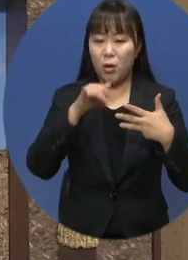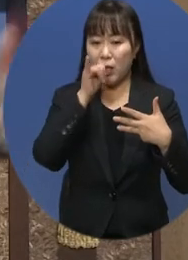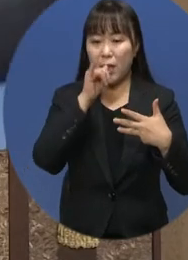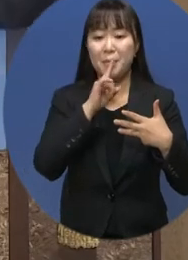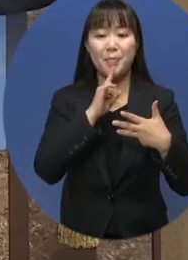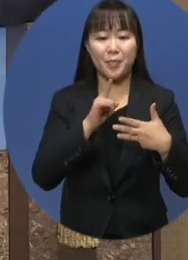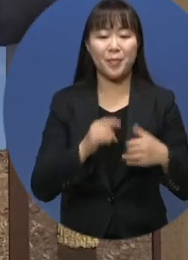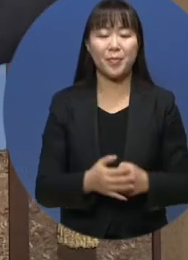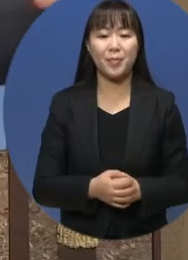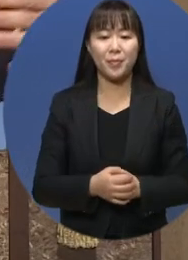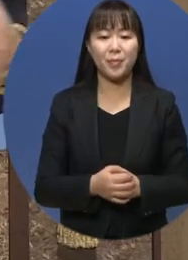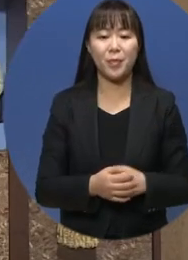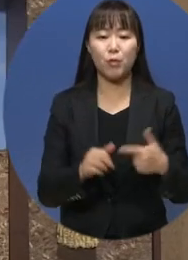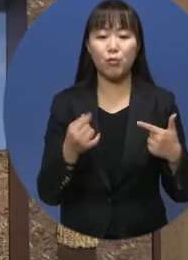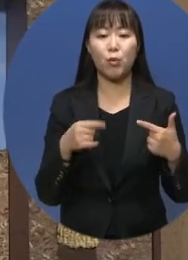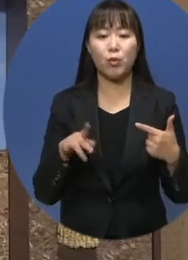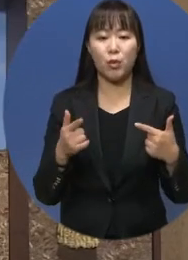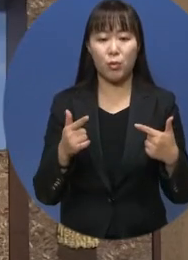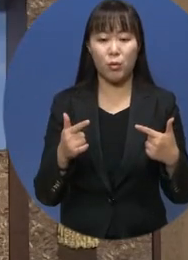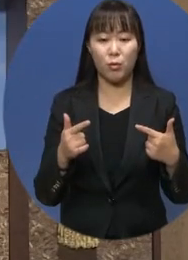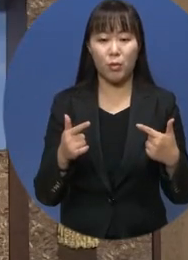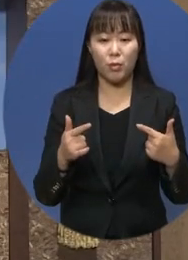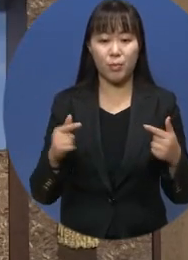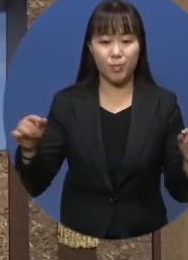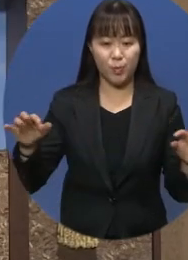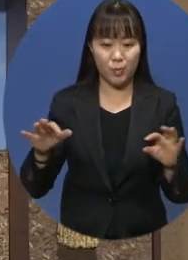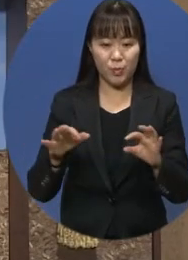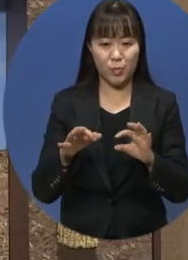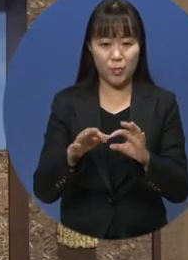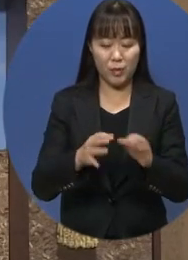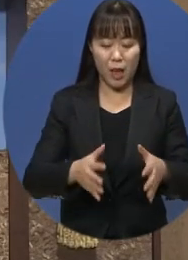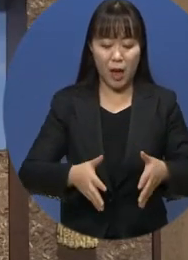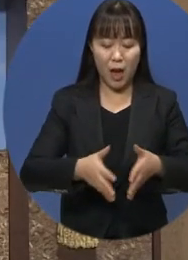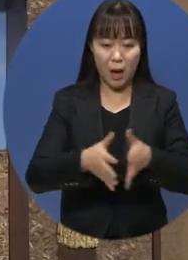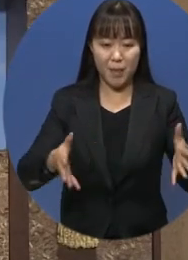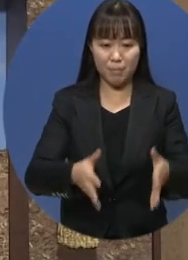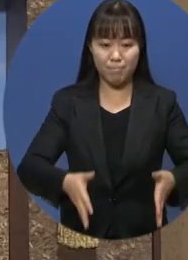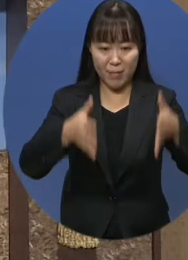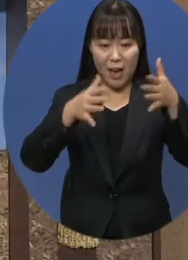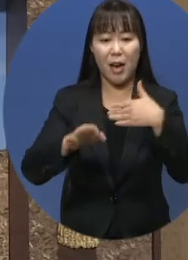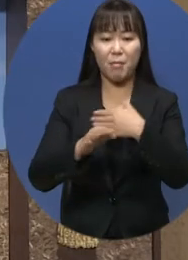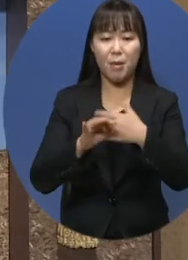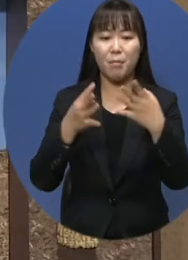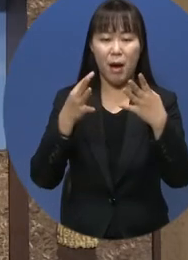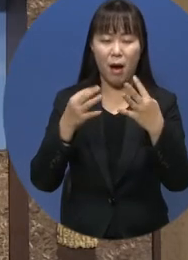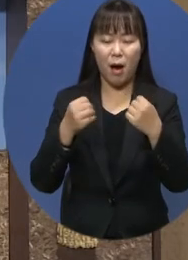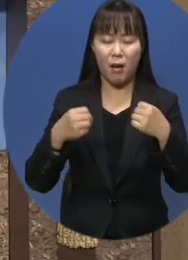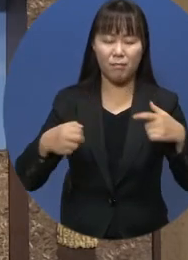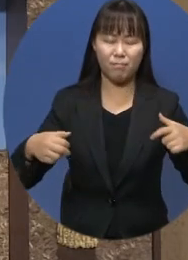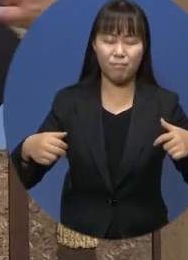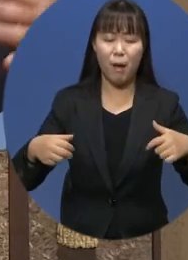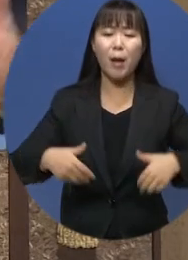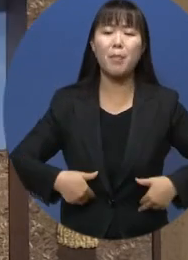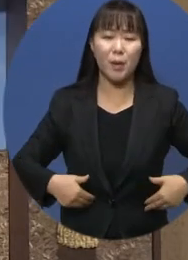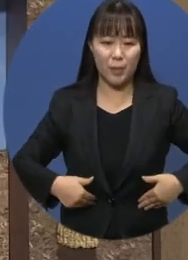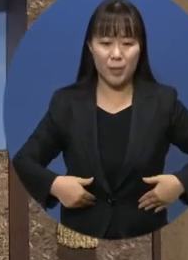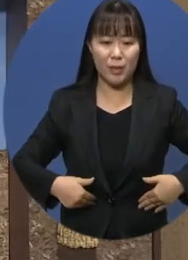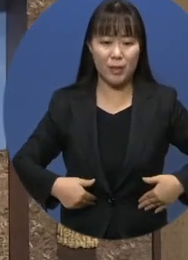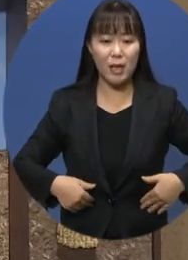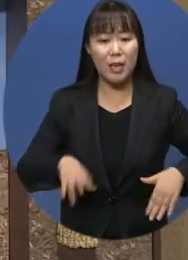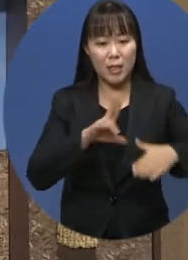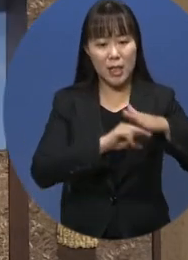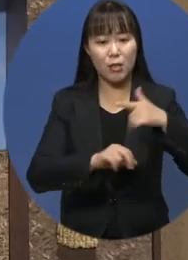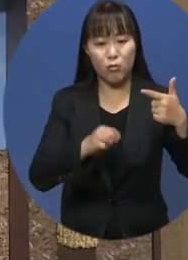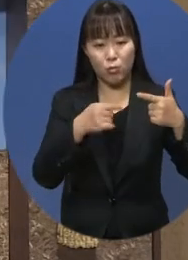했는데 6호선 도 서울에서 끌고 와서 어여 기 아파트 단지 들어서 이러면 또 많은 수요가 필요하거든요 예 지하철 6호선